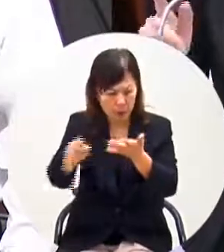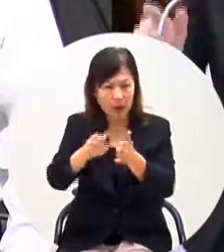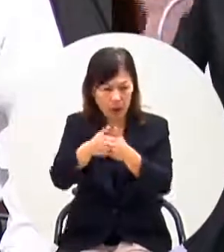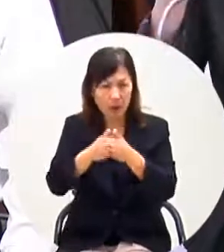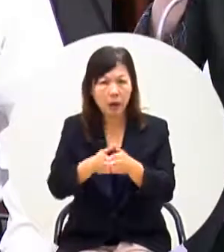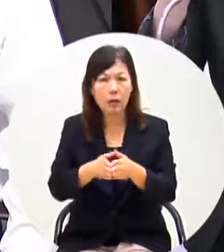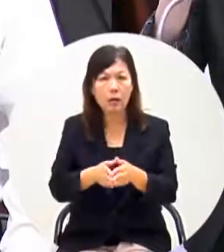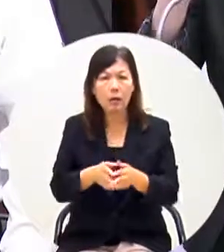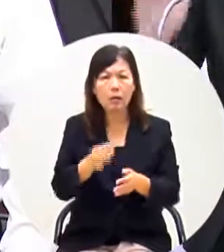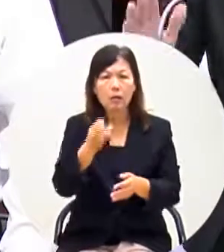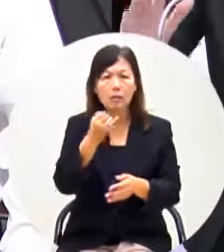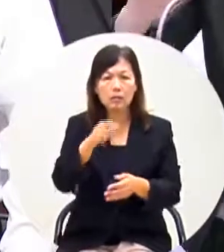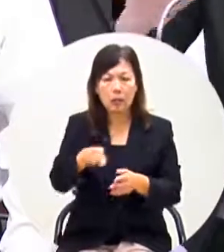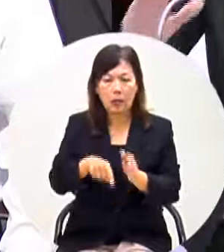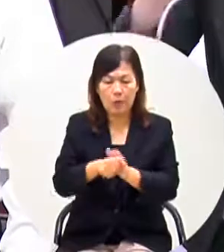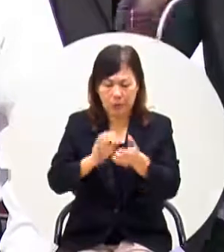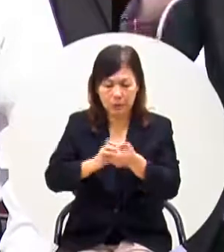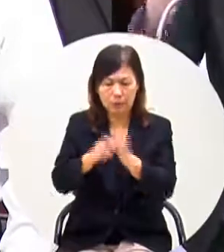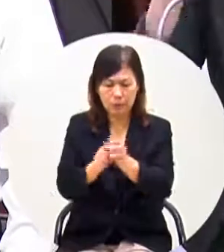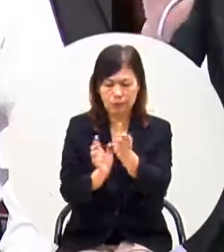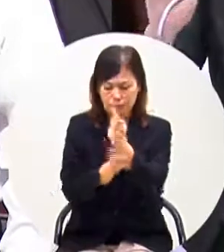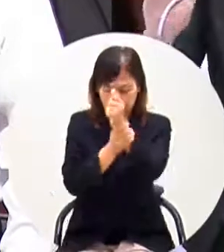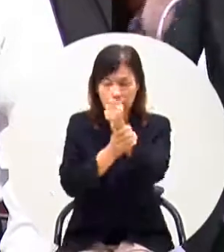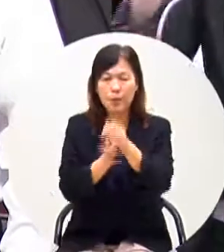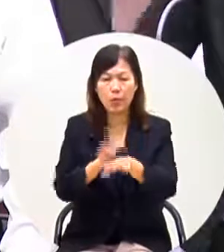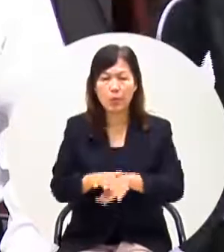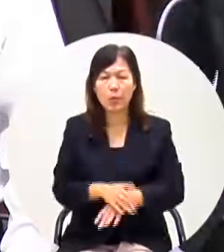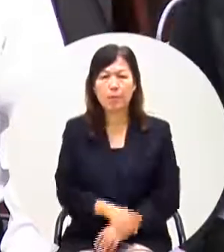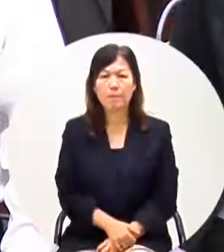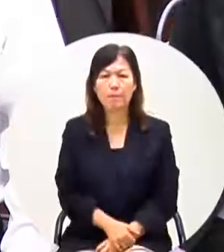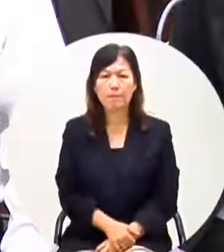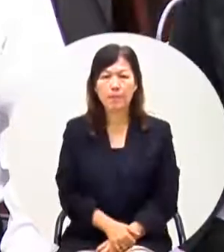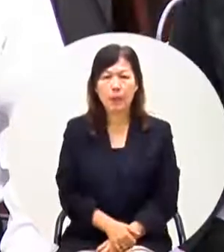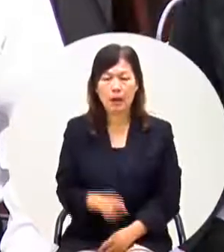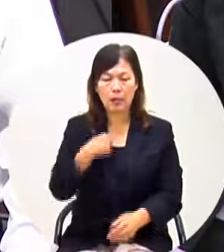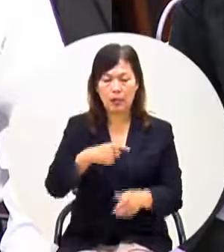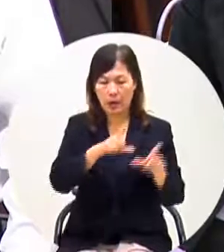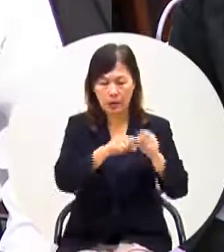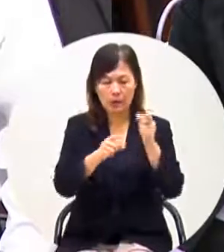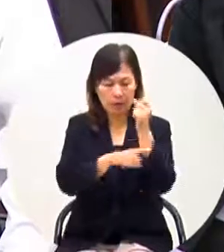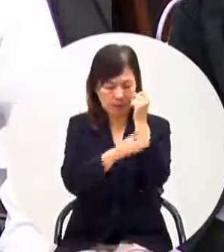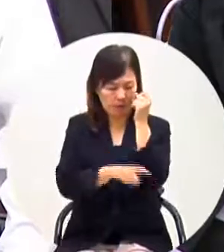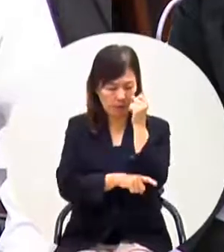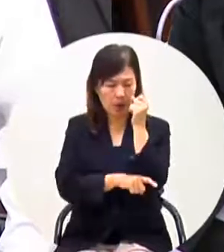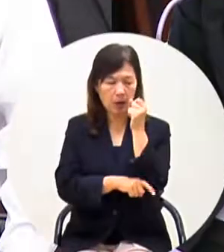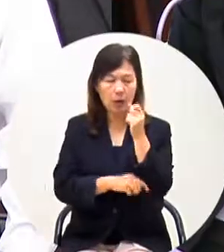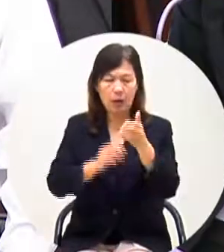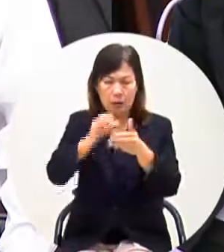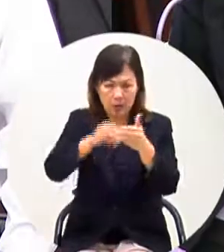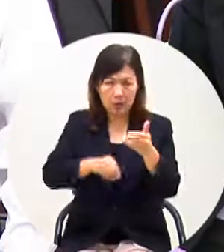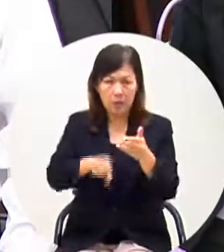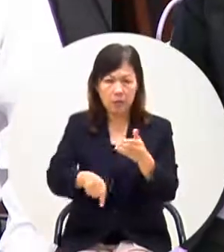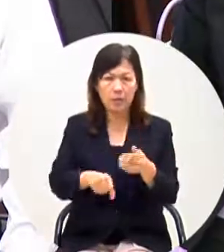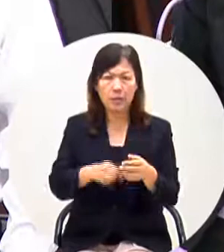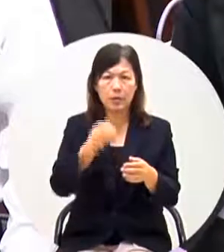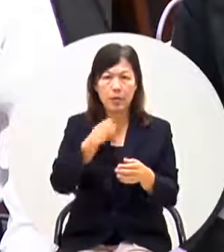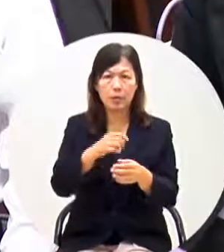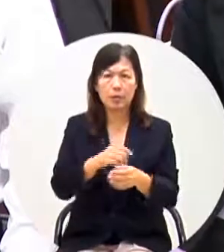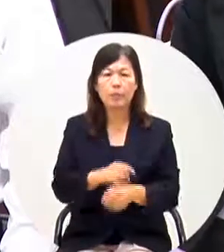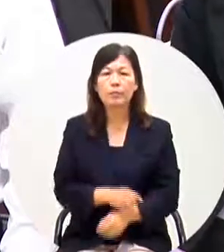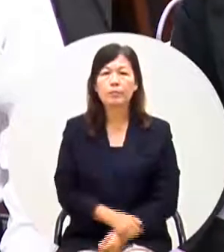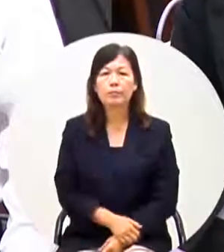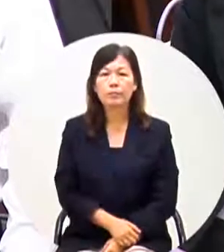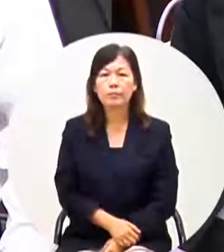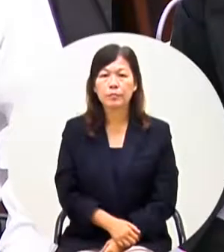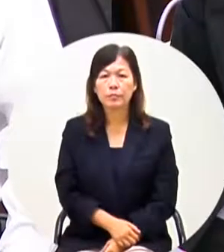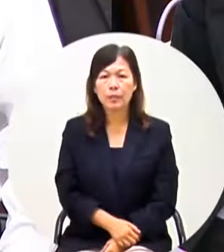持站在守法的一个原则跟立场。局长，可见你也是很听